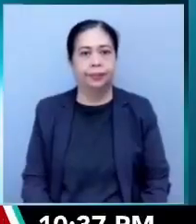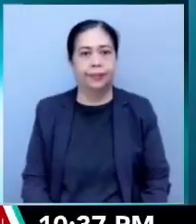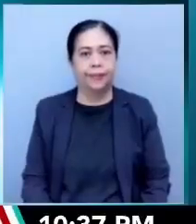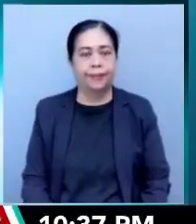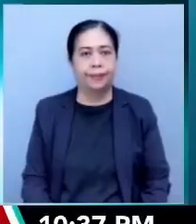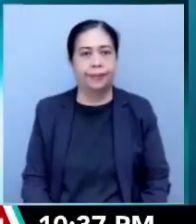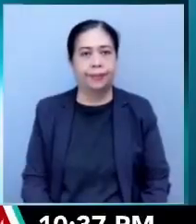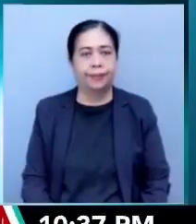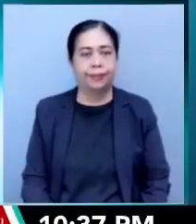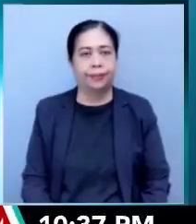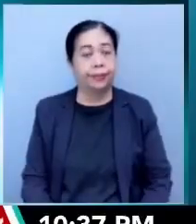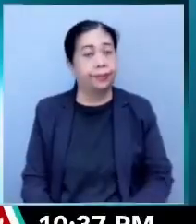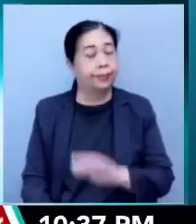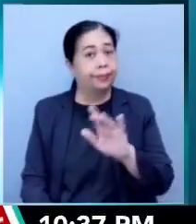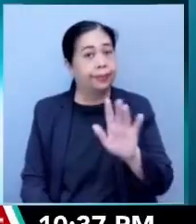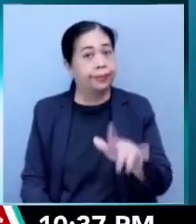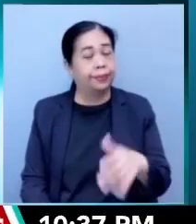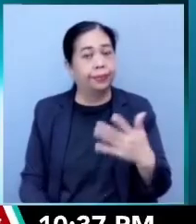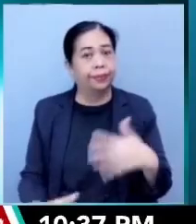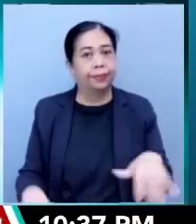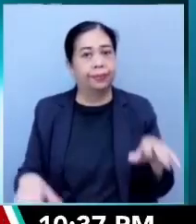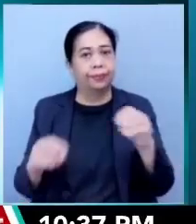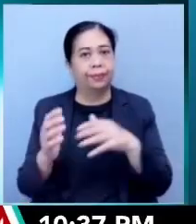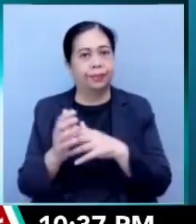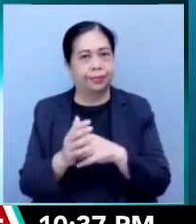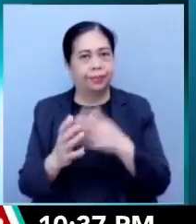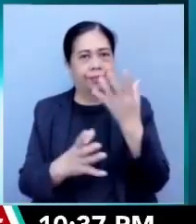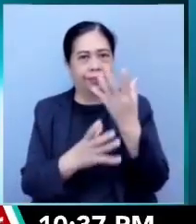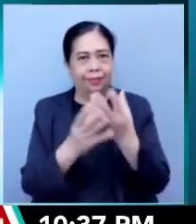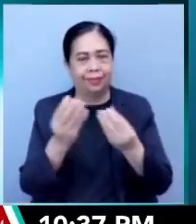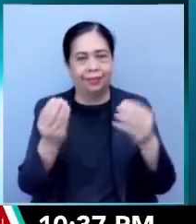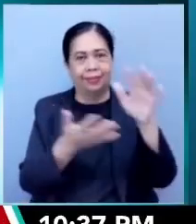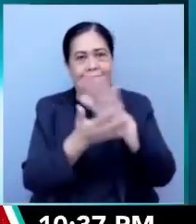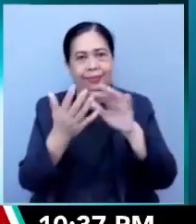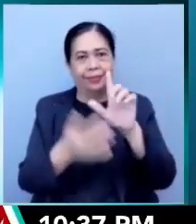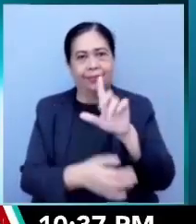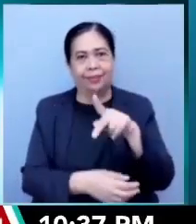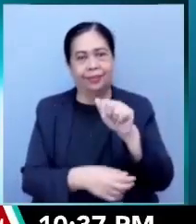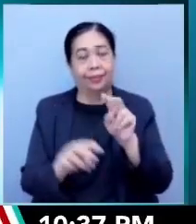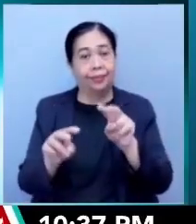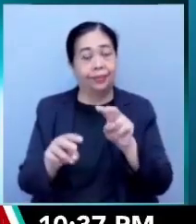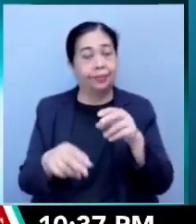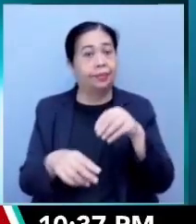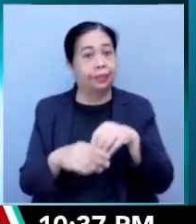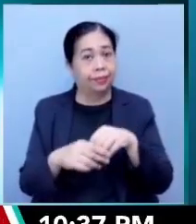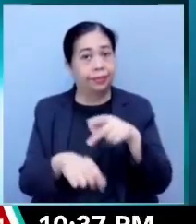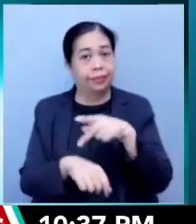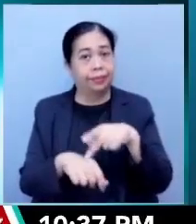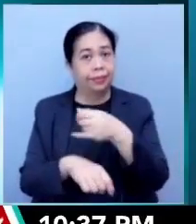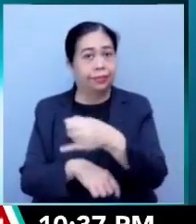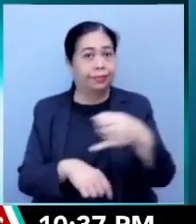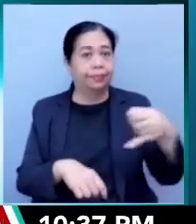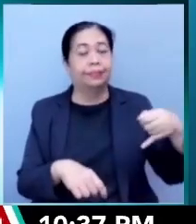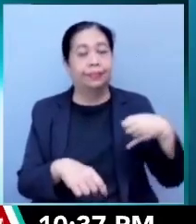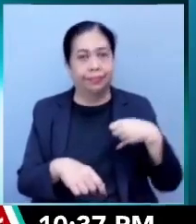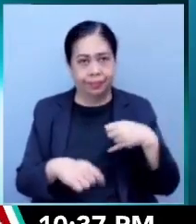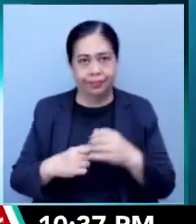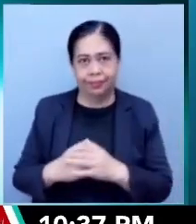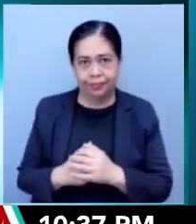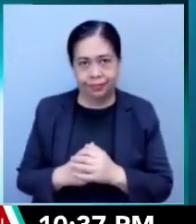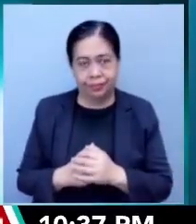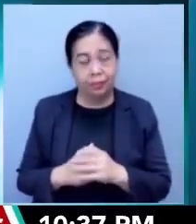Mga kapuso, tuluyan ang humina at nawala na yung low pressure area na minomonitor sa loob ng Philippine Area of Responsibility. Yun nga